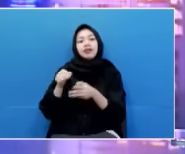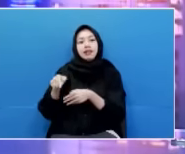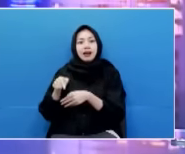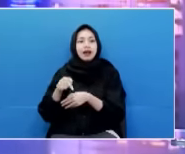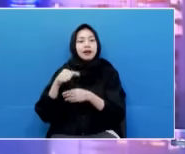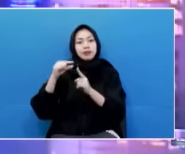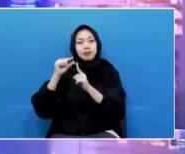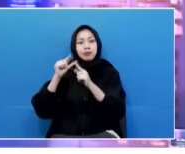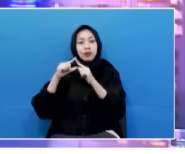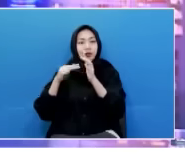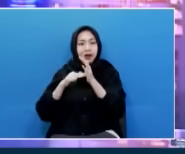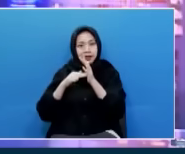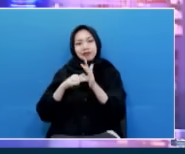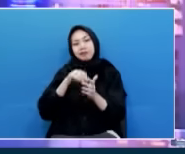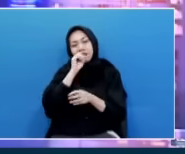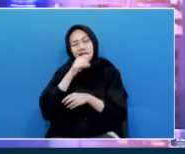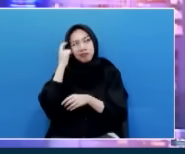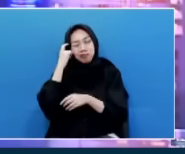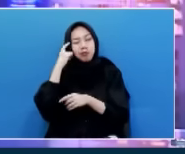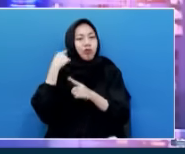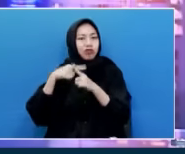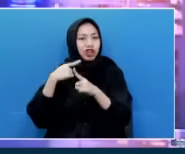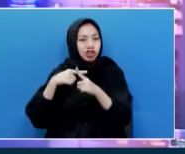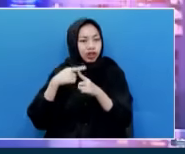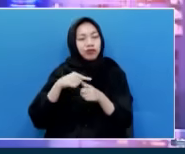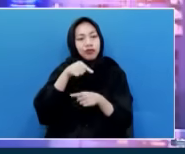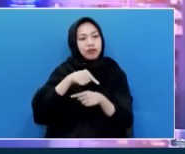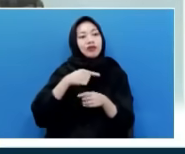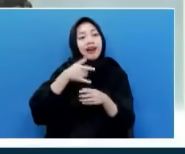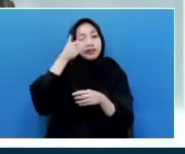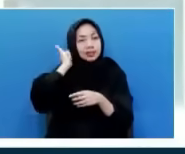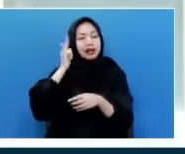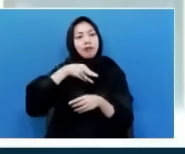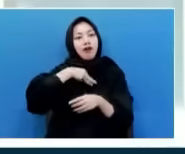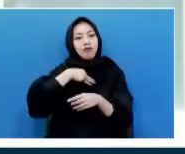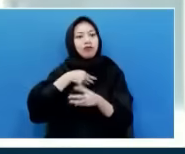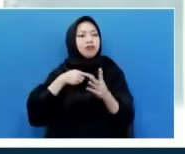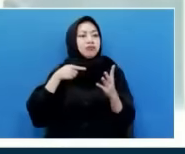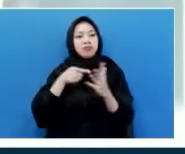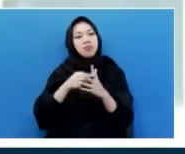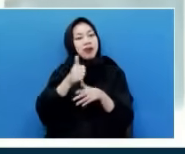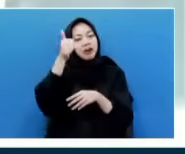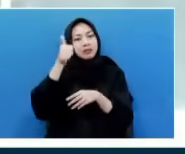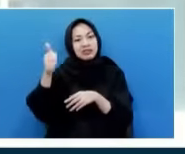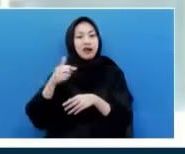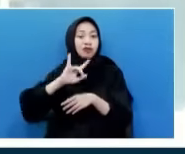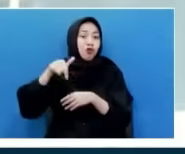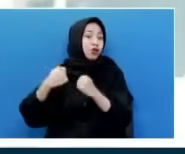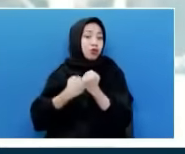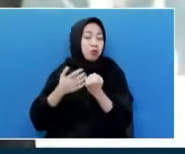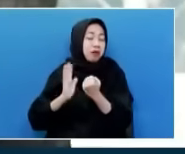optimistis menang meski tanpa dukungan Presiden Joko Widodo tanpa